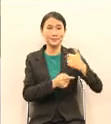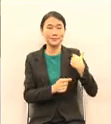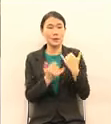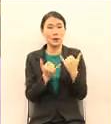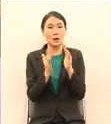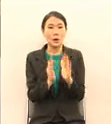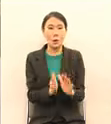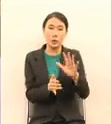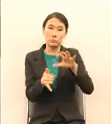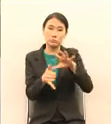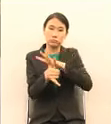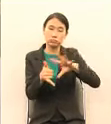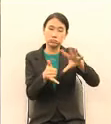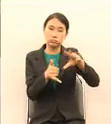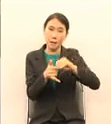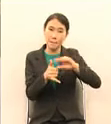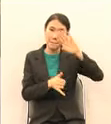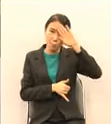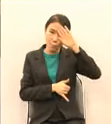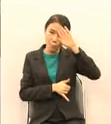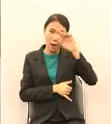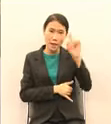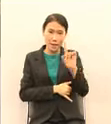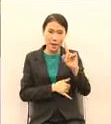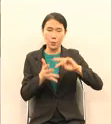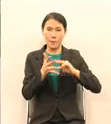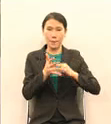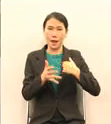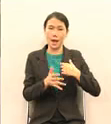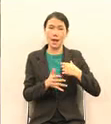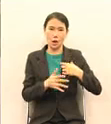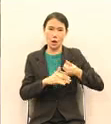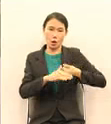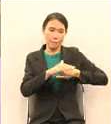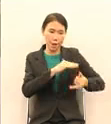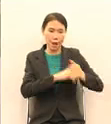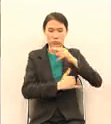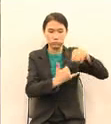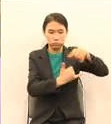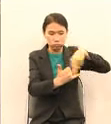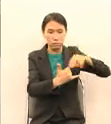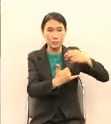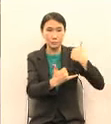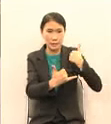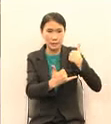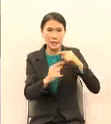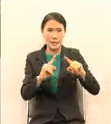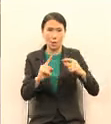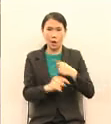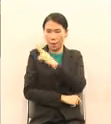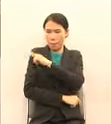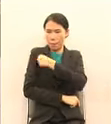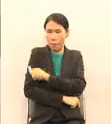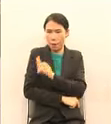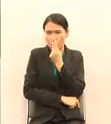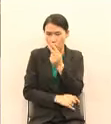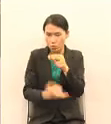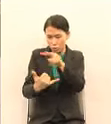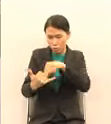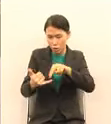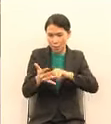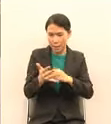ยที่ยืนยันนะครับเป็นแล้วก็เข้าไปพักรักษาโดยเราเลือกเฉพาะในรายที่อาการไม่รุนแรงน